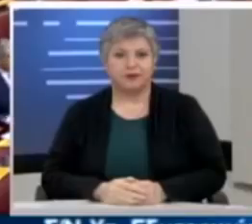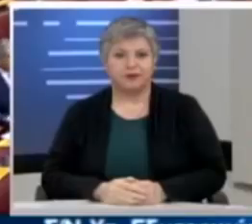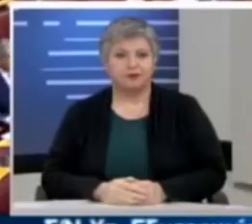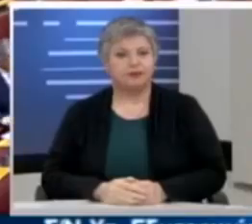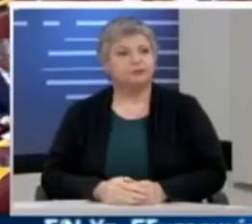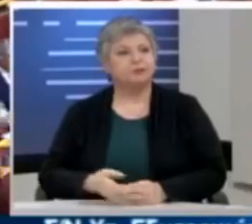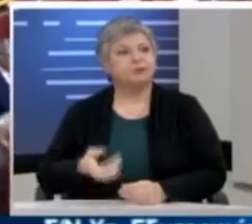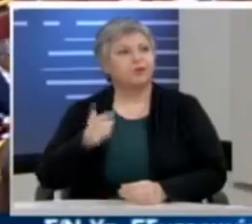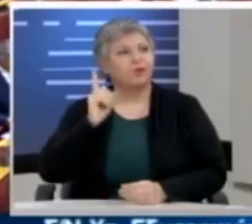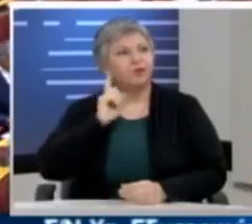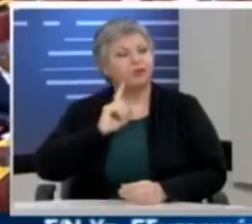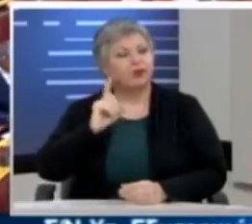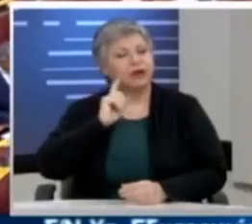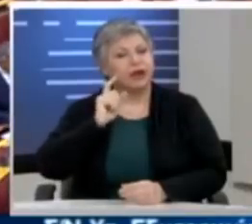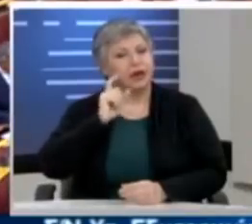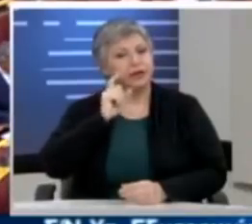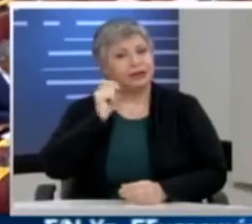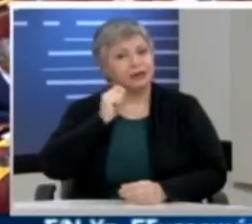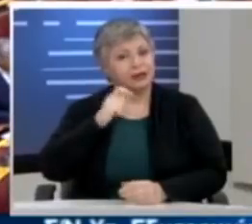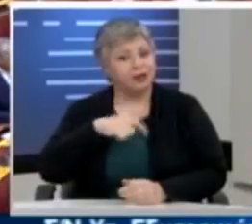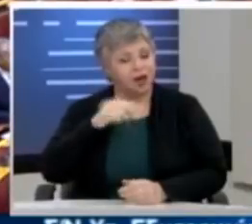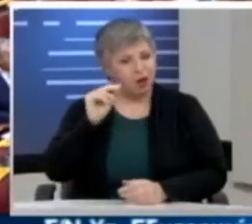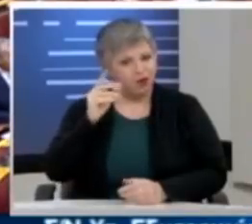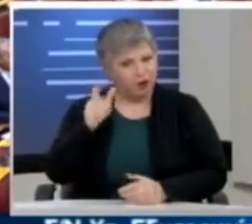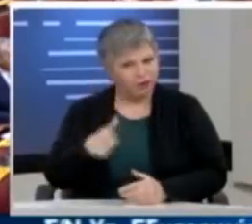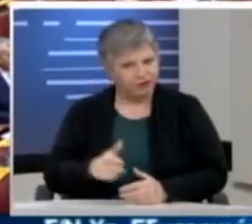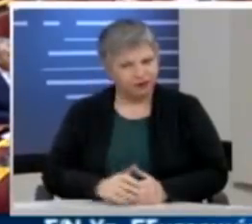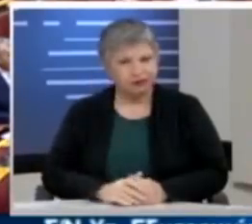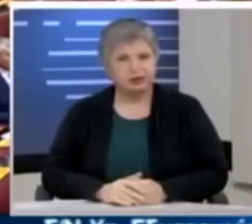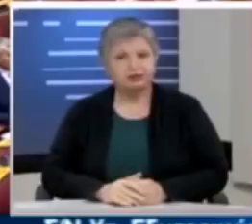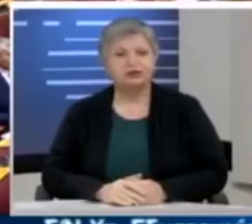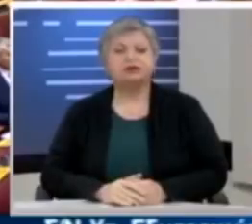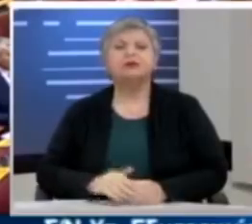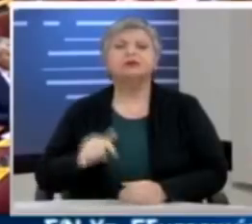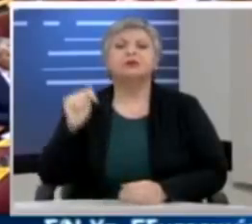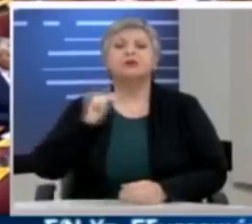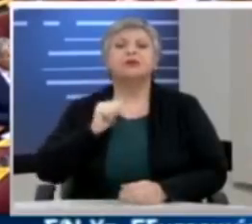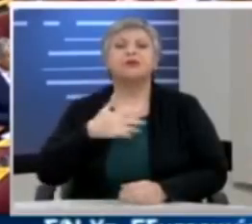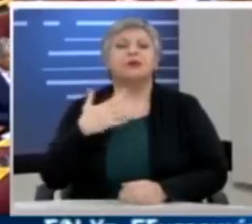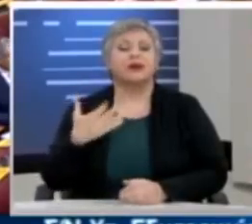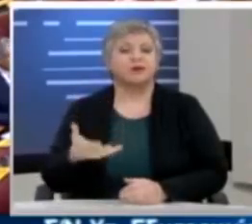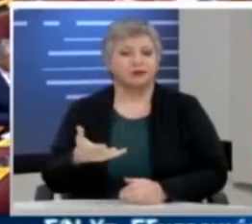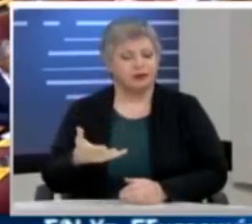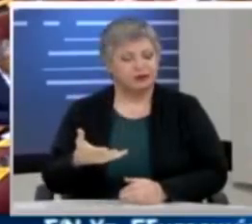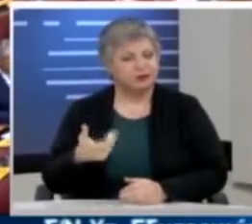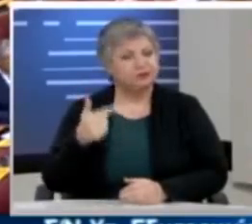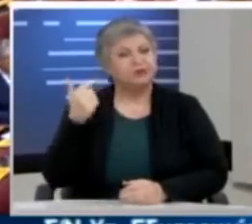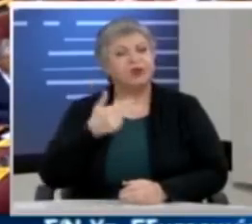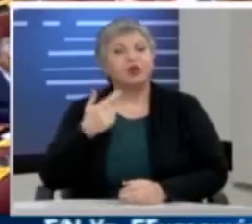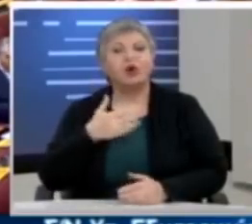Κυρίες και κύριοι βουλευτές, αμέσως μετά. Η συμφωνία που φέρνει η κυβέρνηση του ΣΥΡΙΖΑ για ψήφιση στη